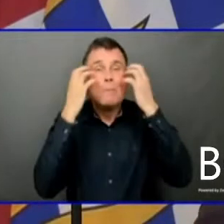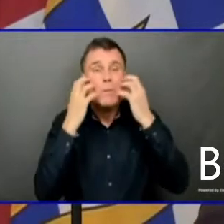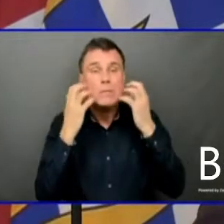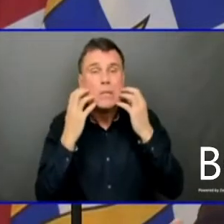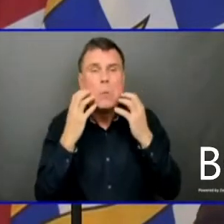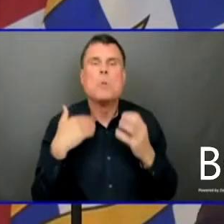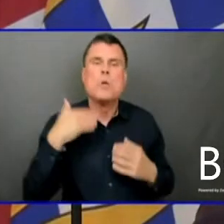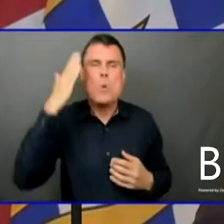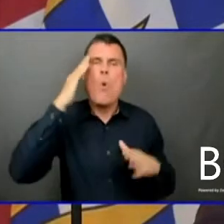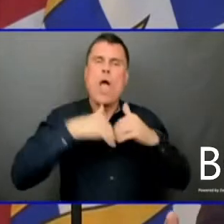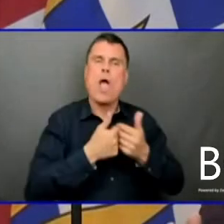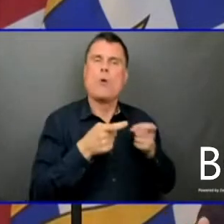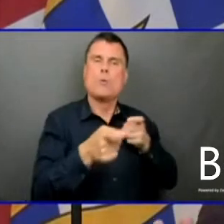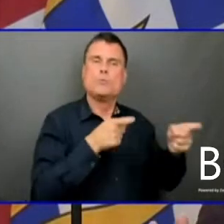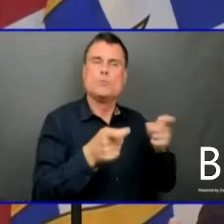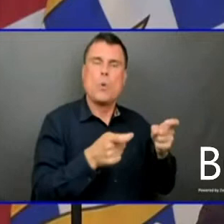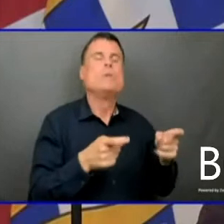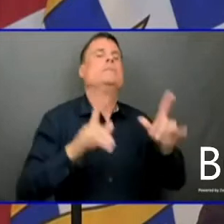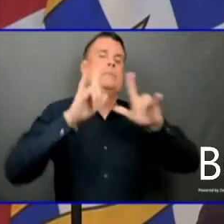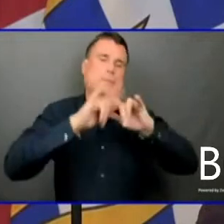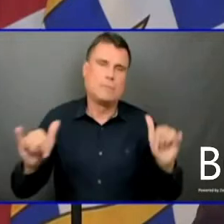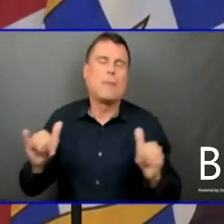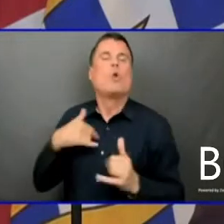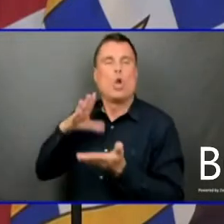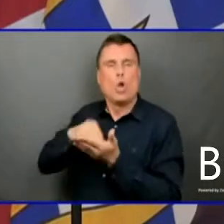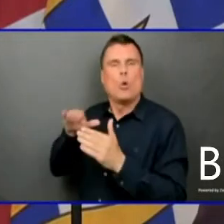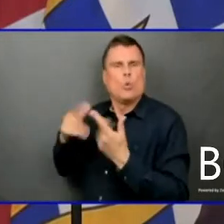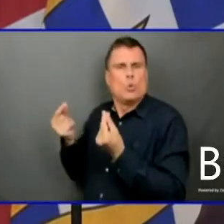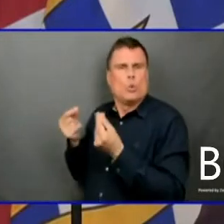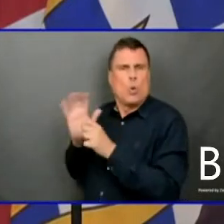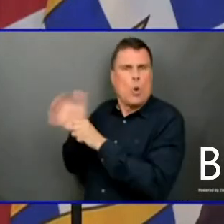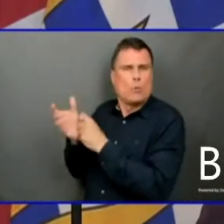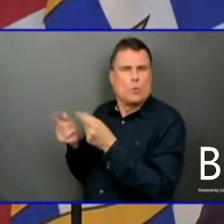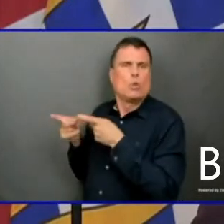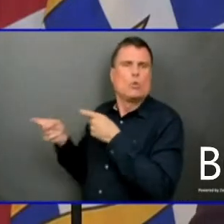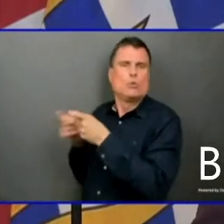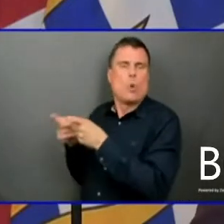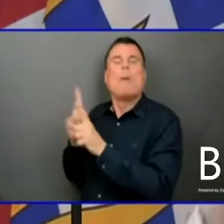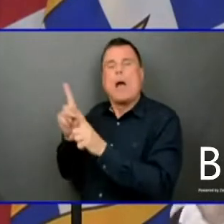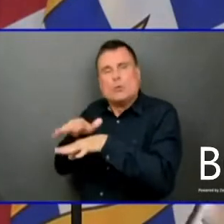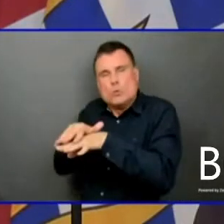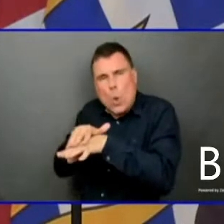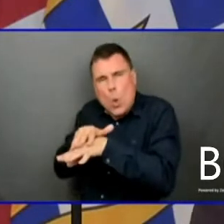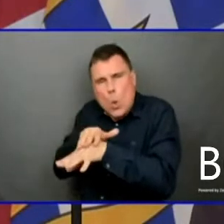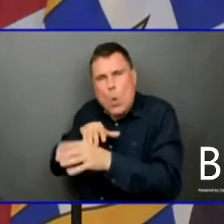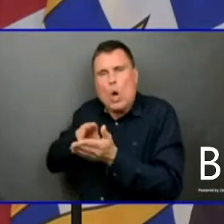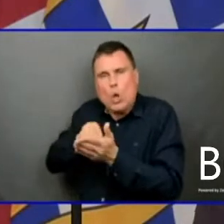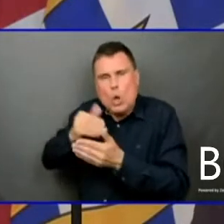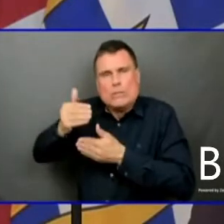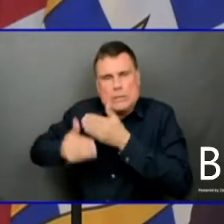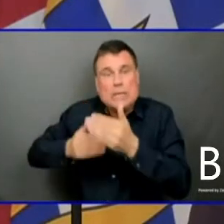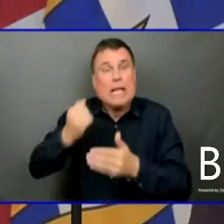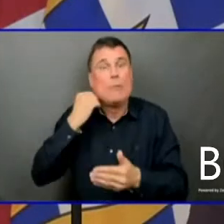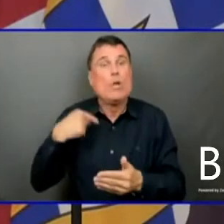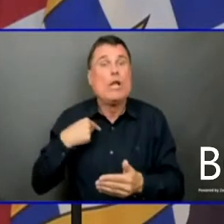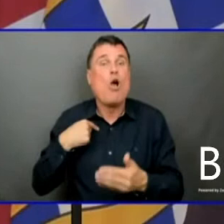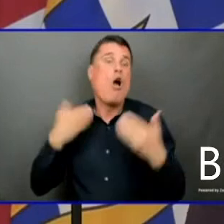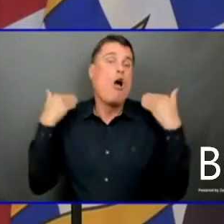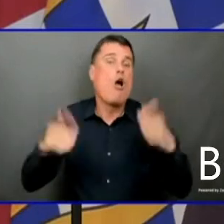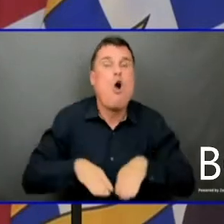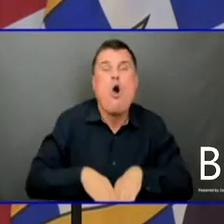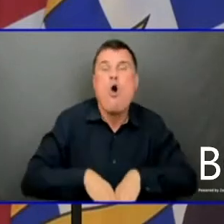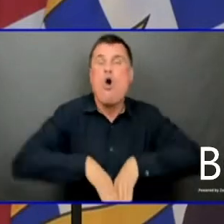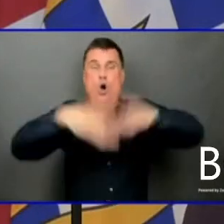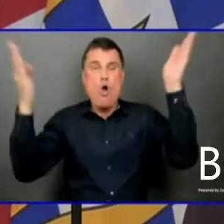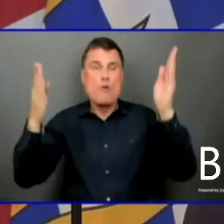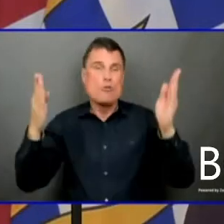所以我们只能是慢慢的、逐渐的放开。我们如果速度很快放